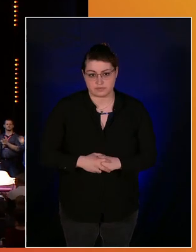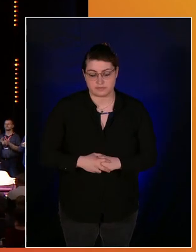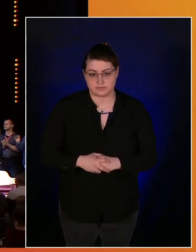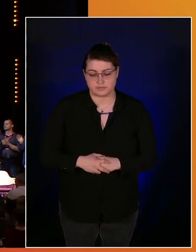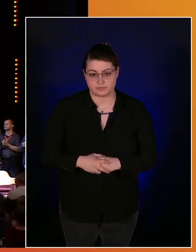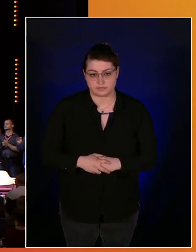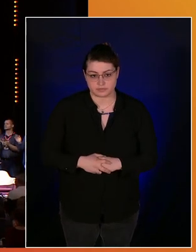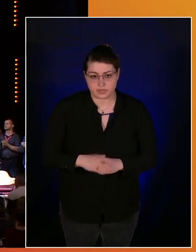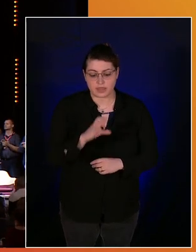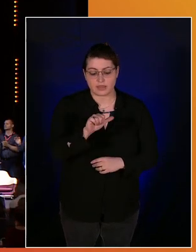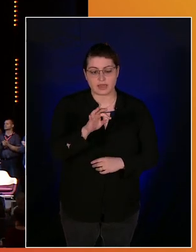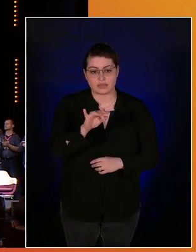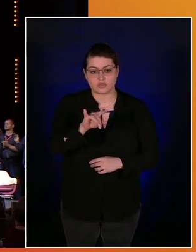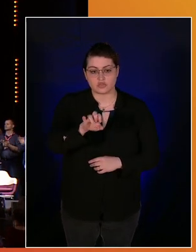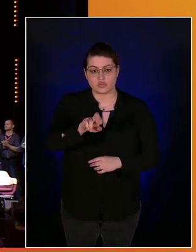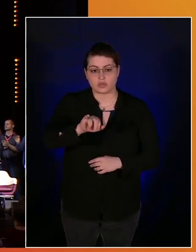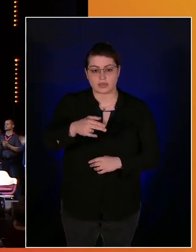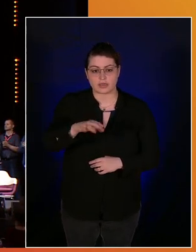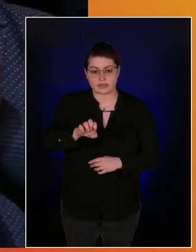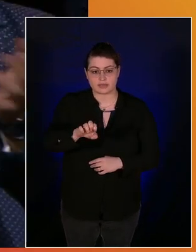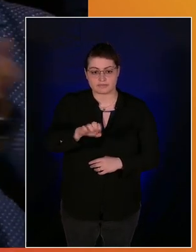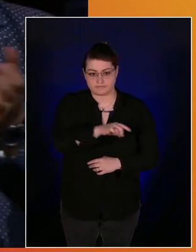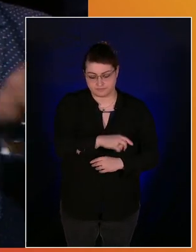Et enfin, Catherine Perret de la Fédération de la FERC.